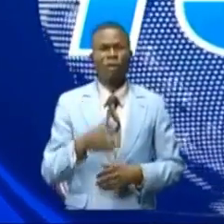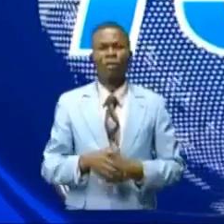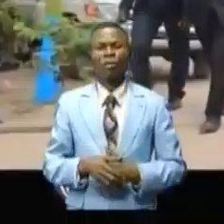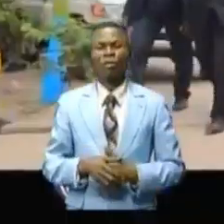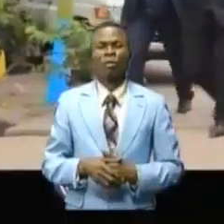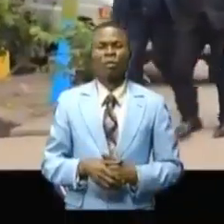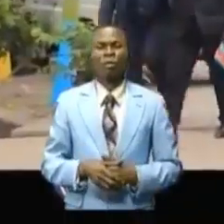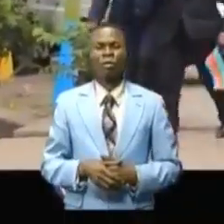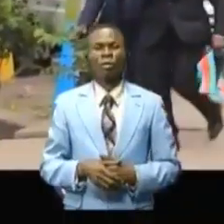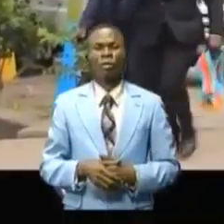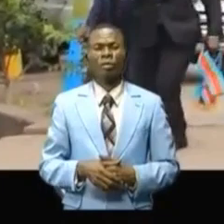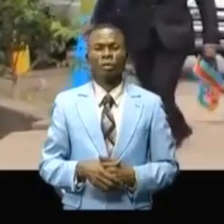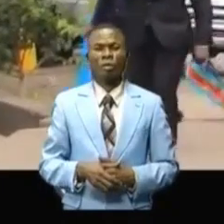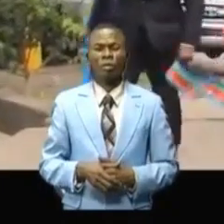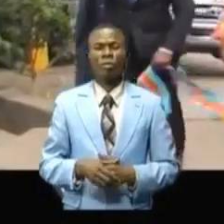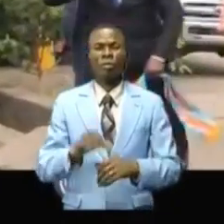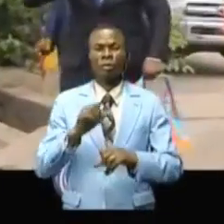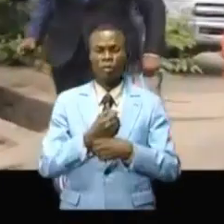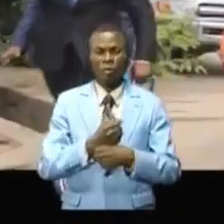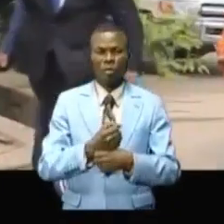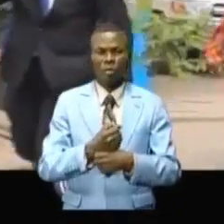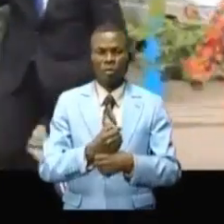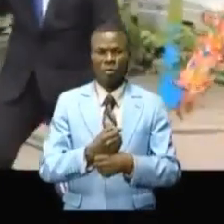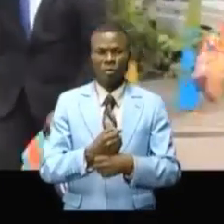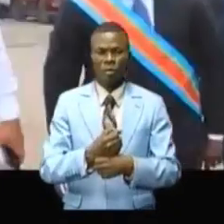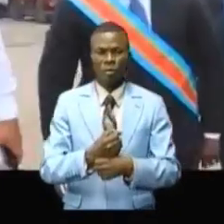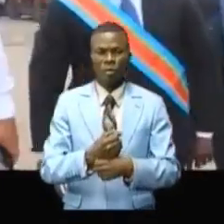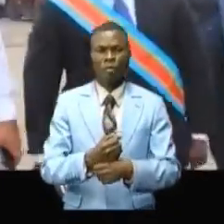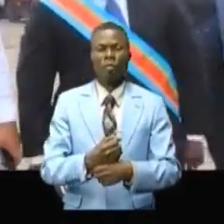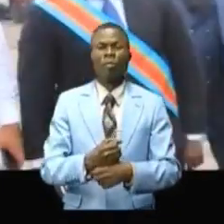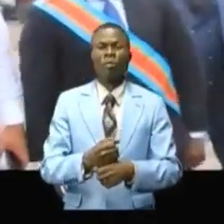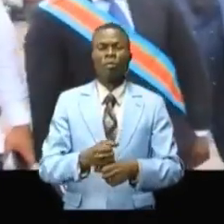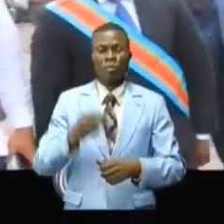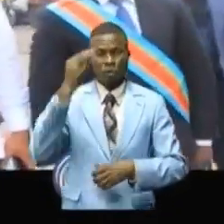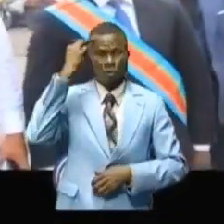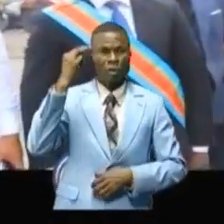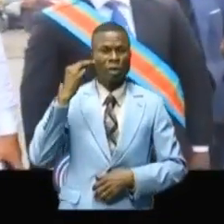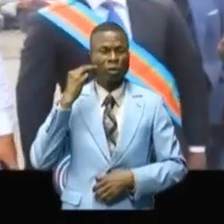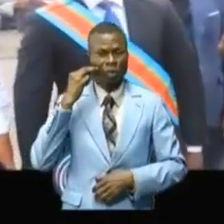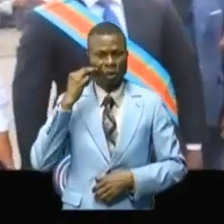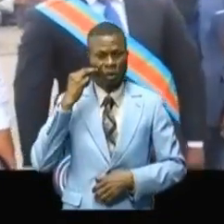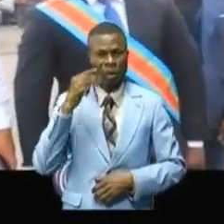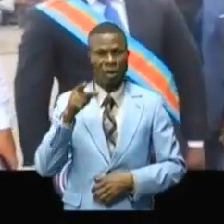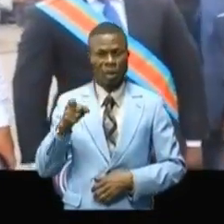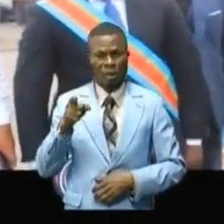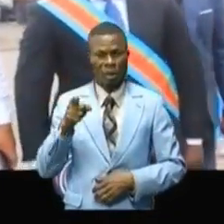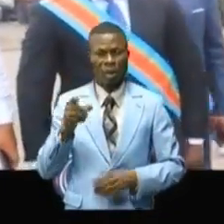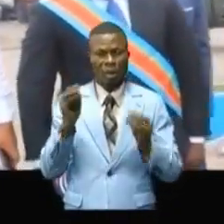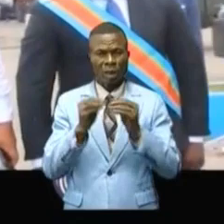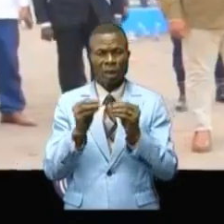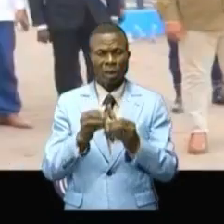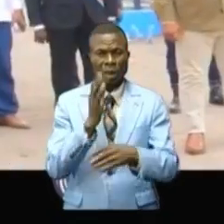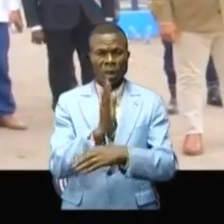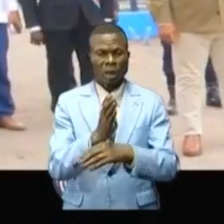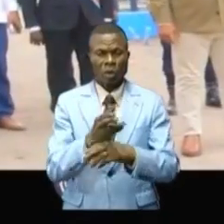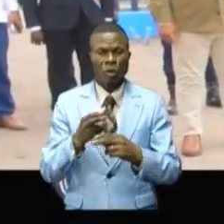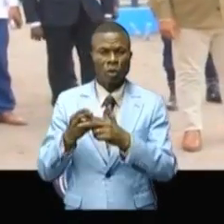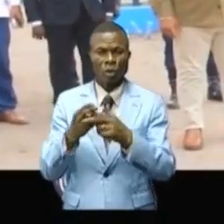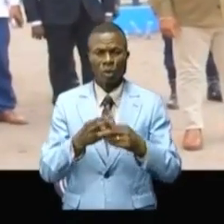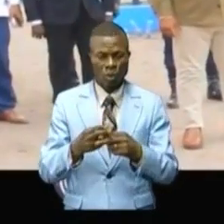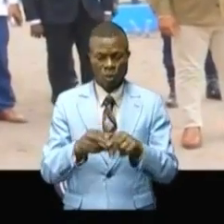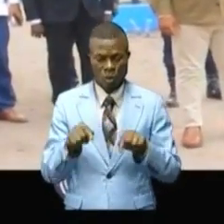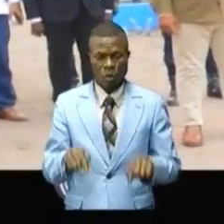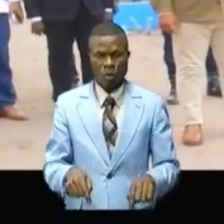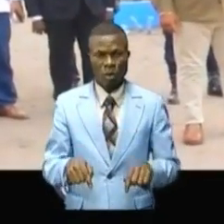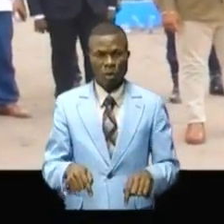commentaires. Instituée au lendemain de la nomination du ministre Gratien Tsakala, la réunion du Conseil de sécurité de ces